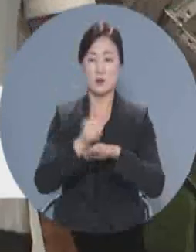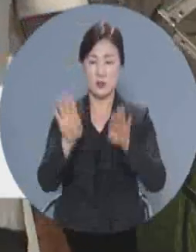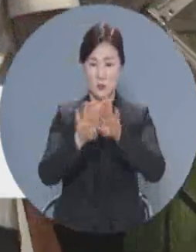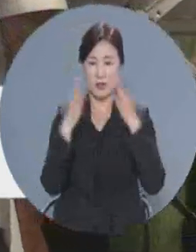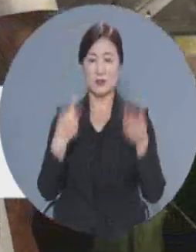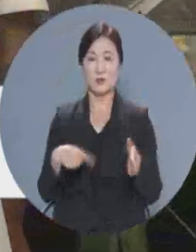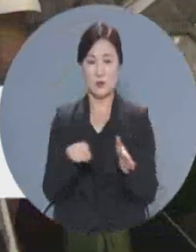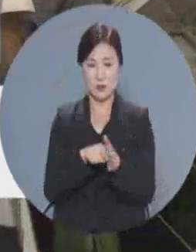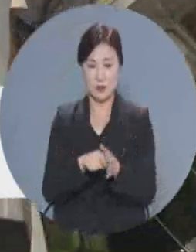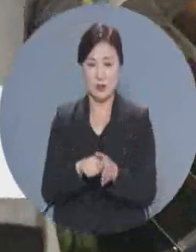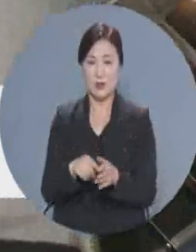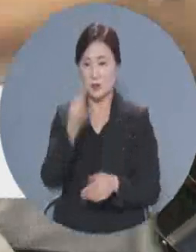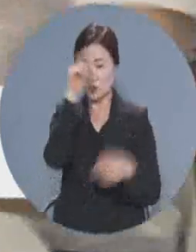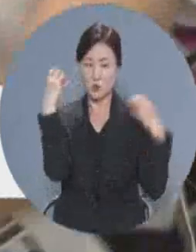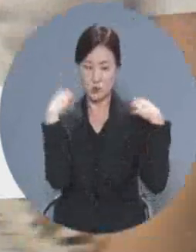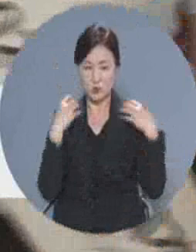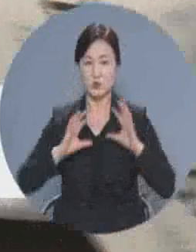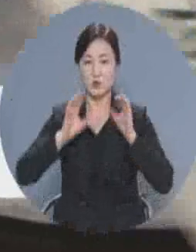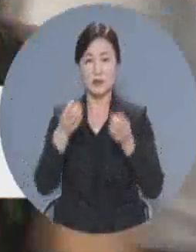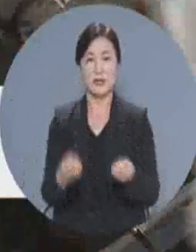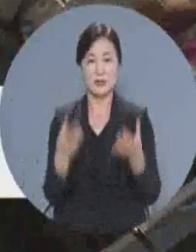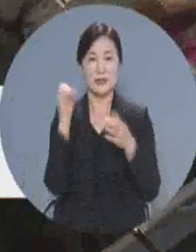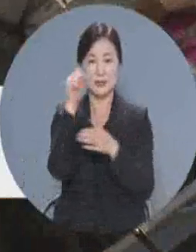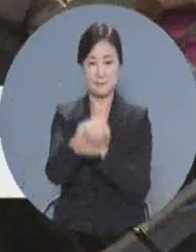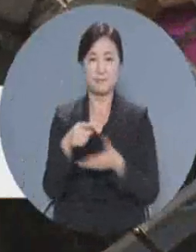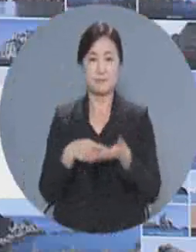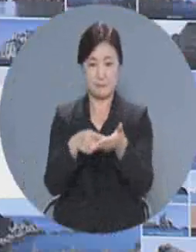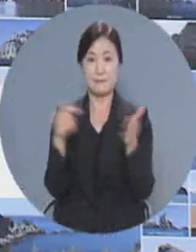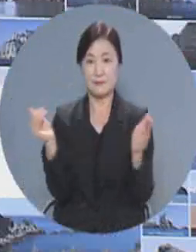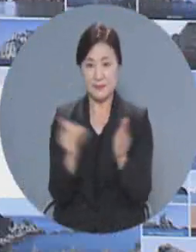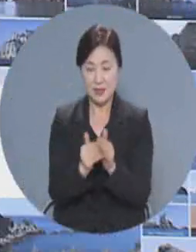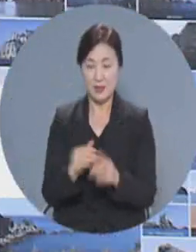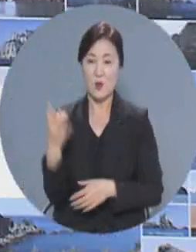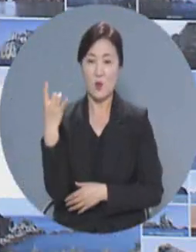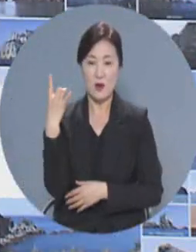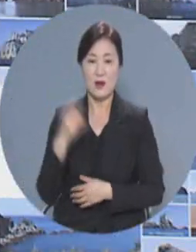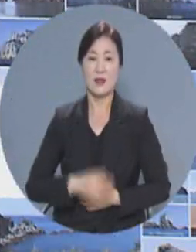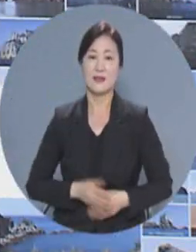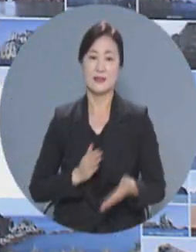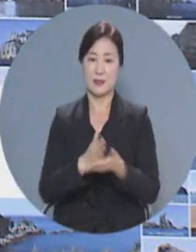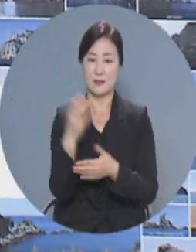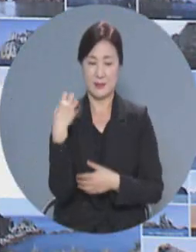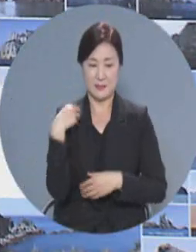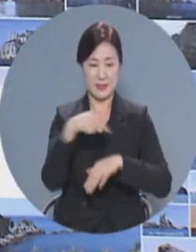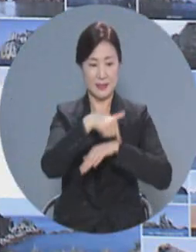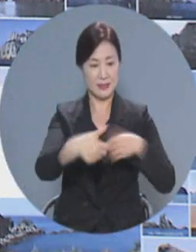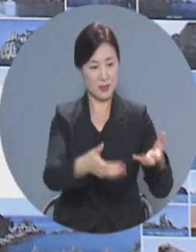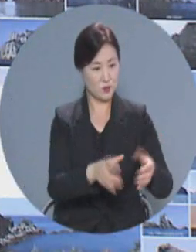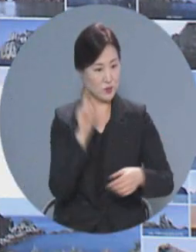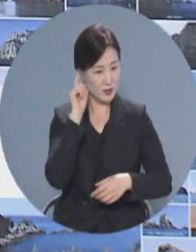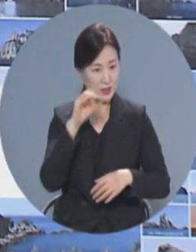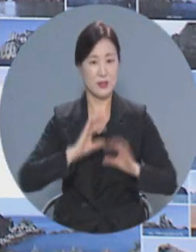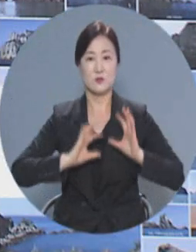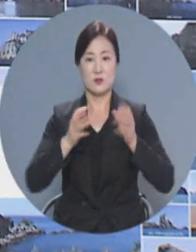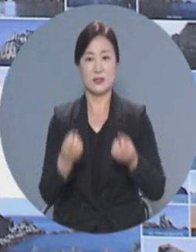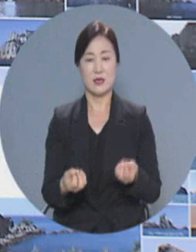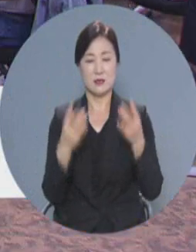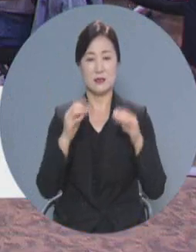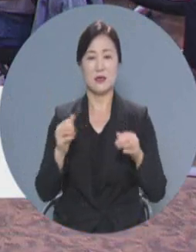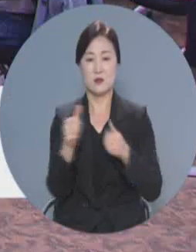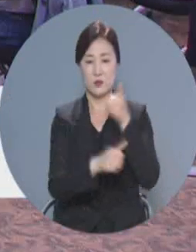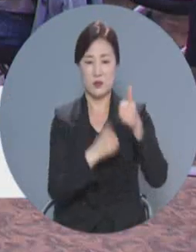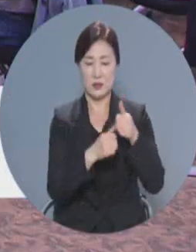위해 정부의 국제행사 승인을 신청했으며 당초 주무부서인 기재부가 내일 국제행사 심사위원회를